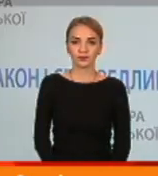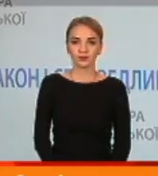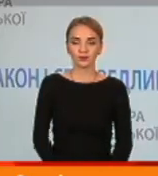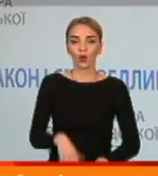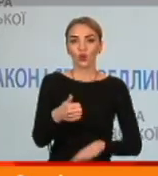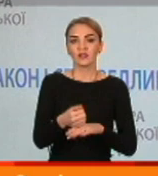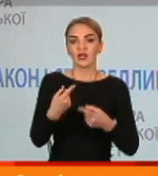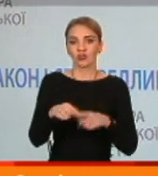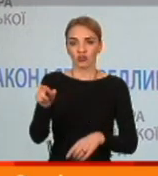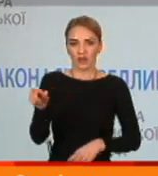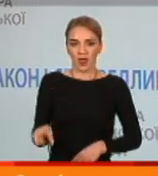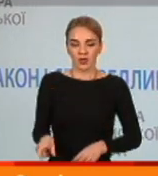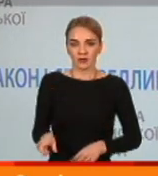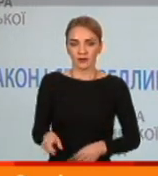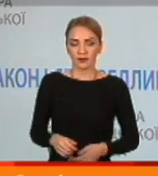Головний інженер